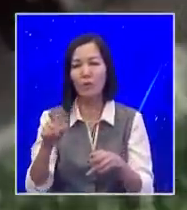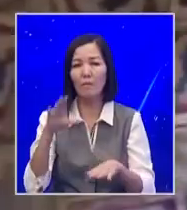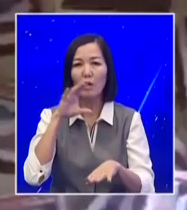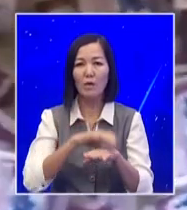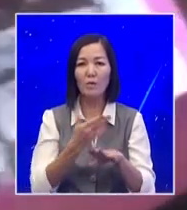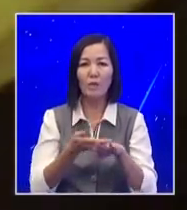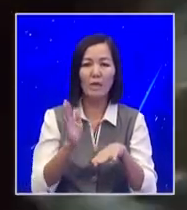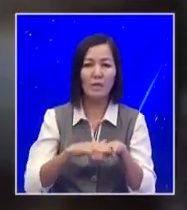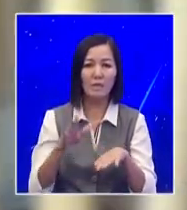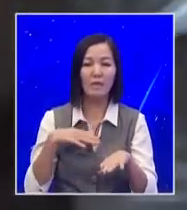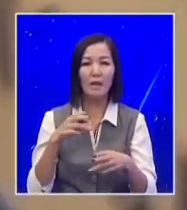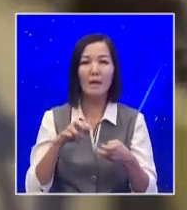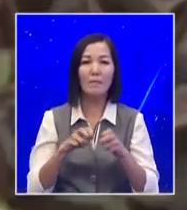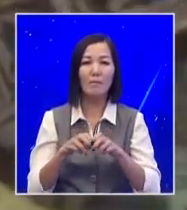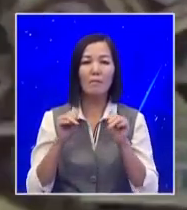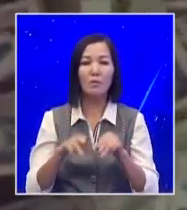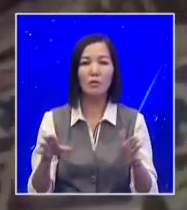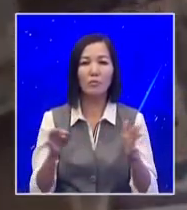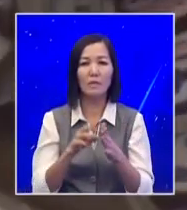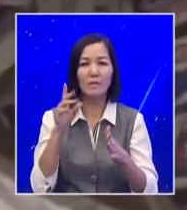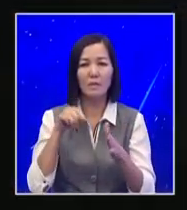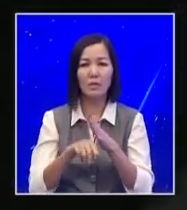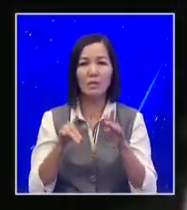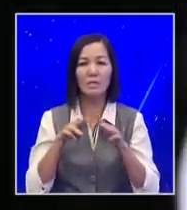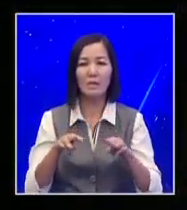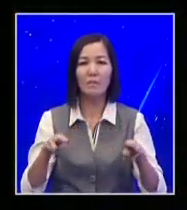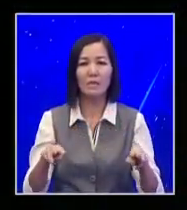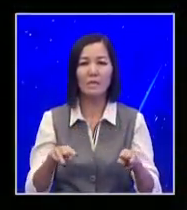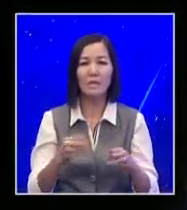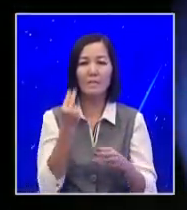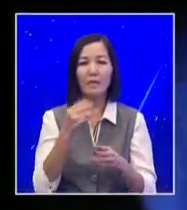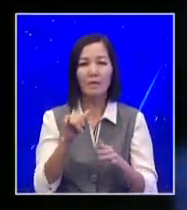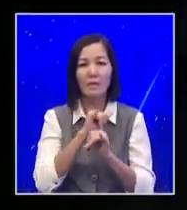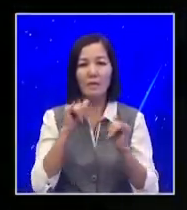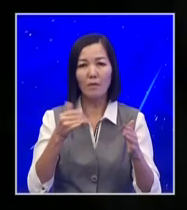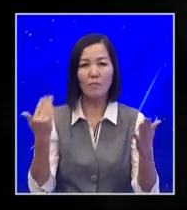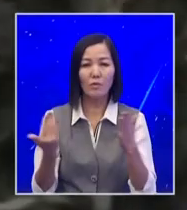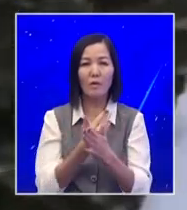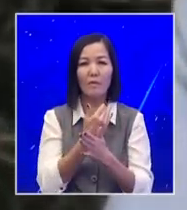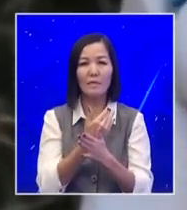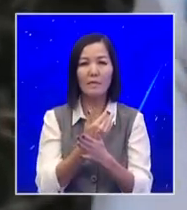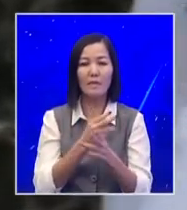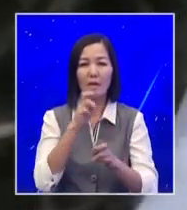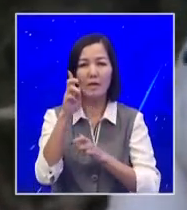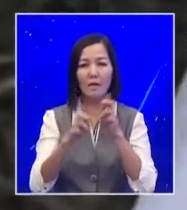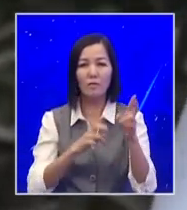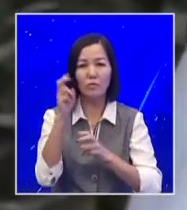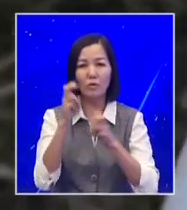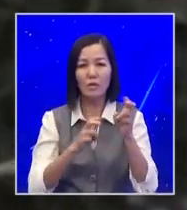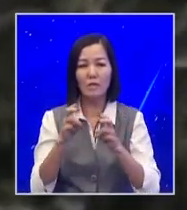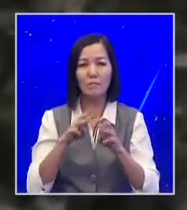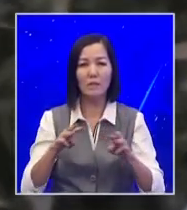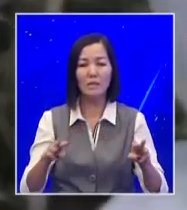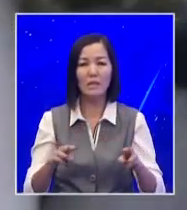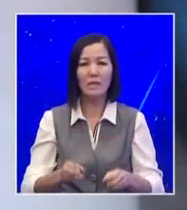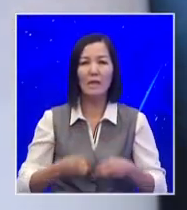қиын деді. Ал мәселені шешу мақсатында ішкі істер министрі цифрлық даму, инновациялар және аэроғарыш өнеркәсібі министрлігіне